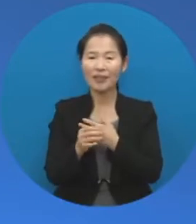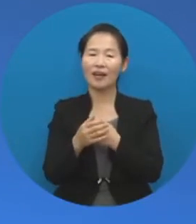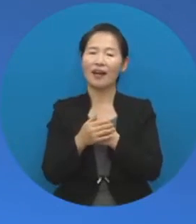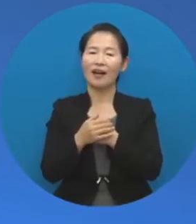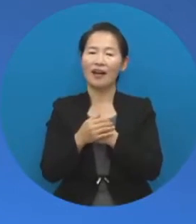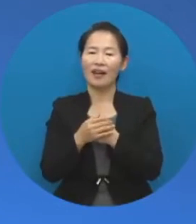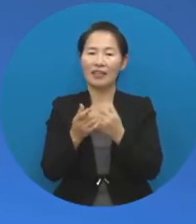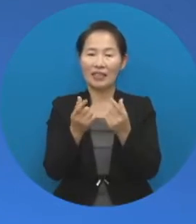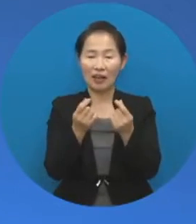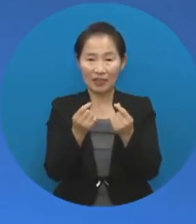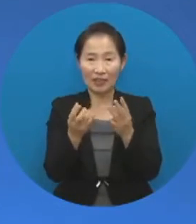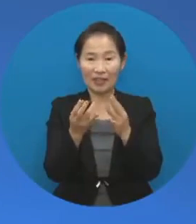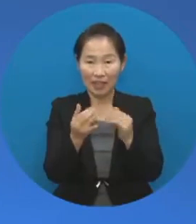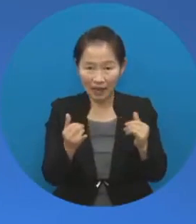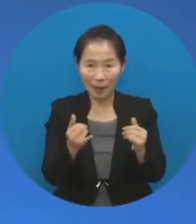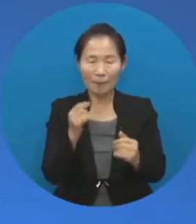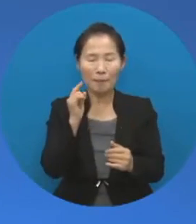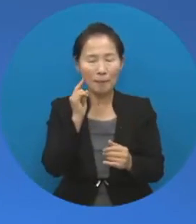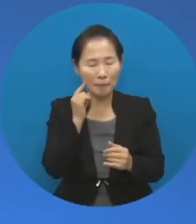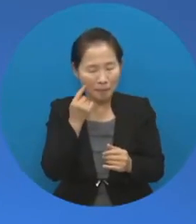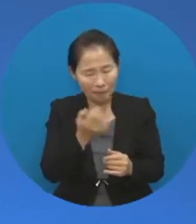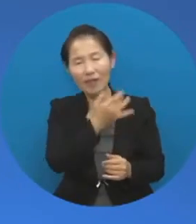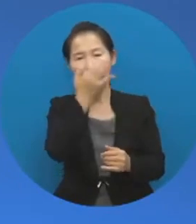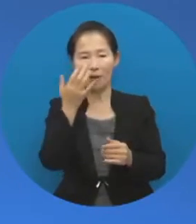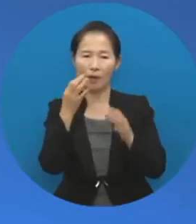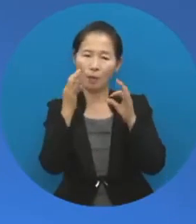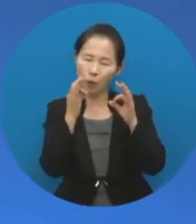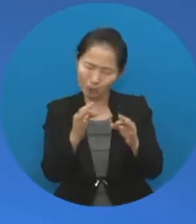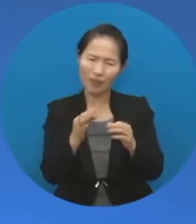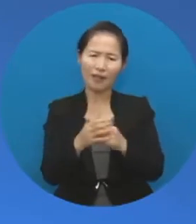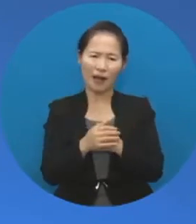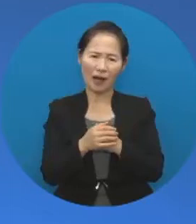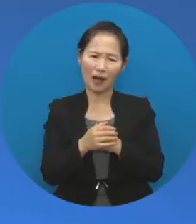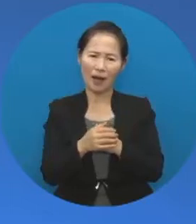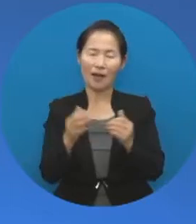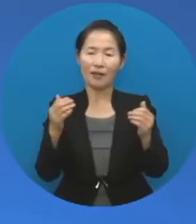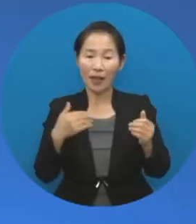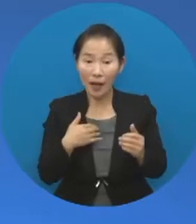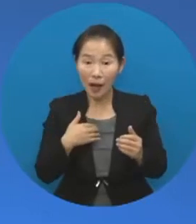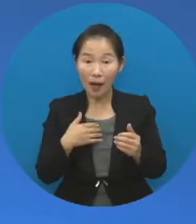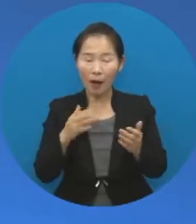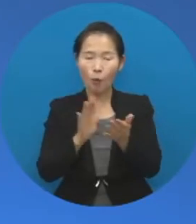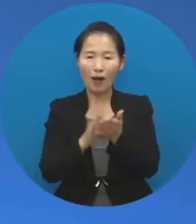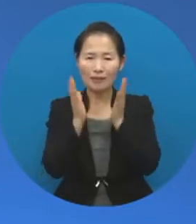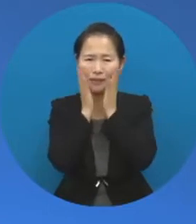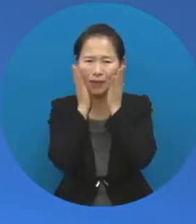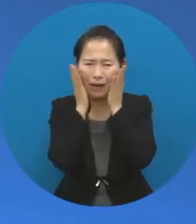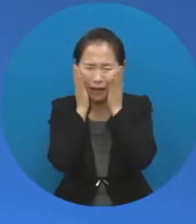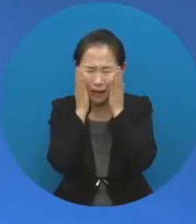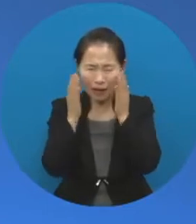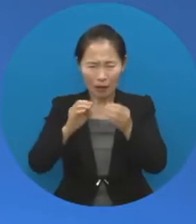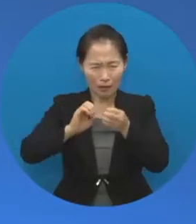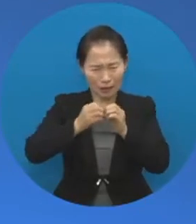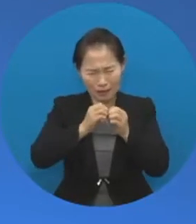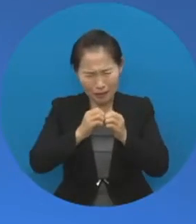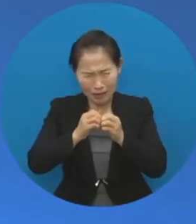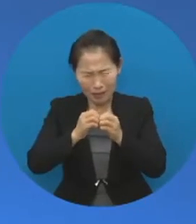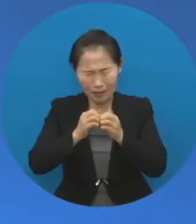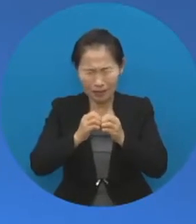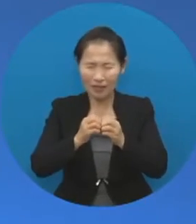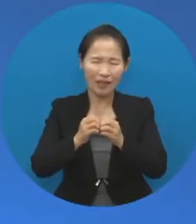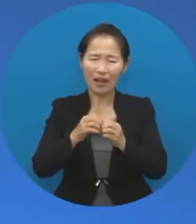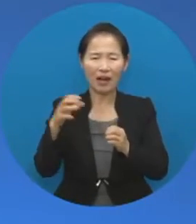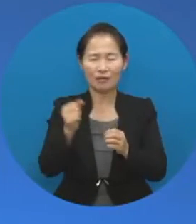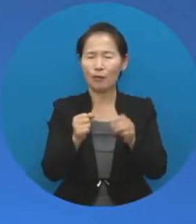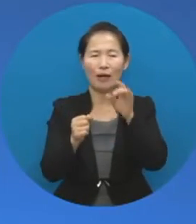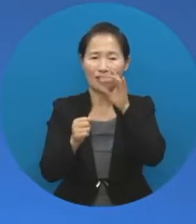매력적이고 아름다운 사람으로 보인다는 거죠. 내가 화장으로 아무리 꾸며서 아름다운 게 아니라 내 안에서 그리스도가